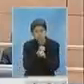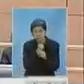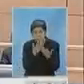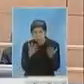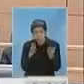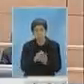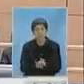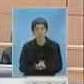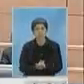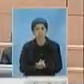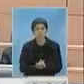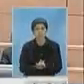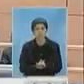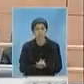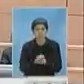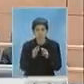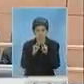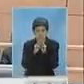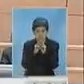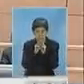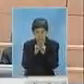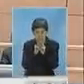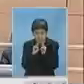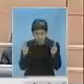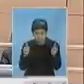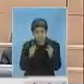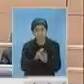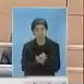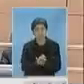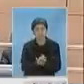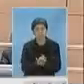ทำตั้งแต่กรรมการกรรมการ